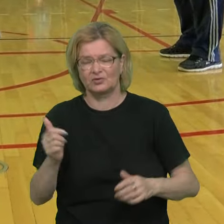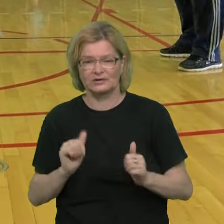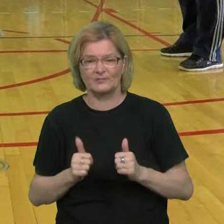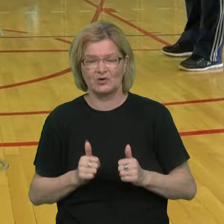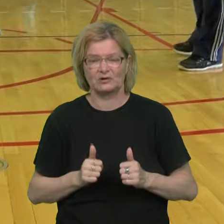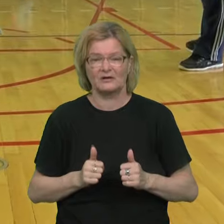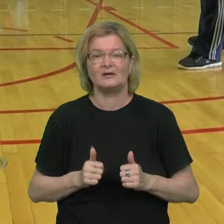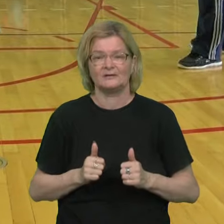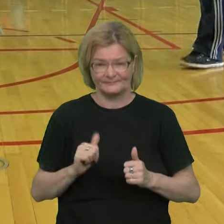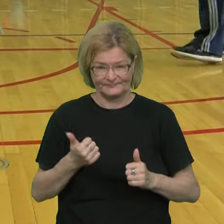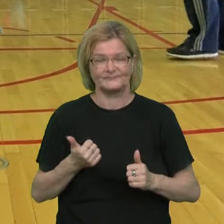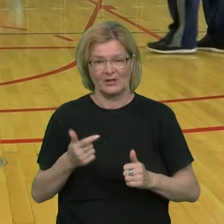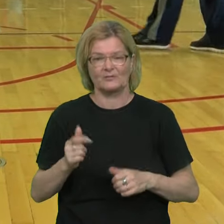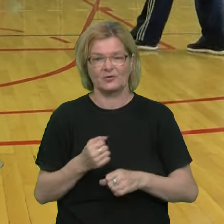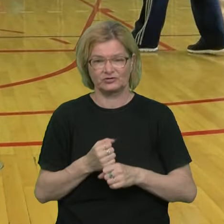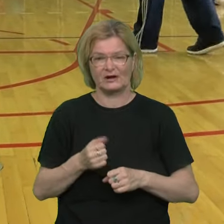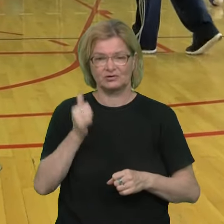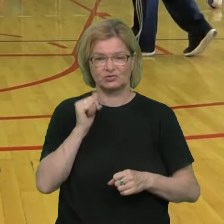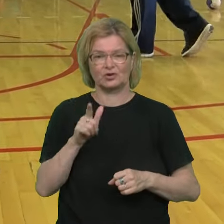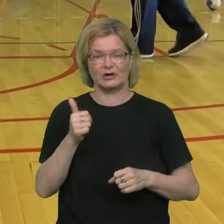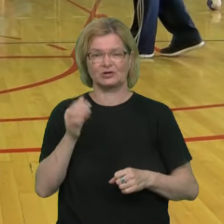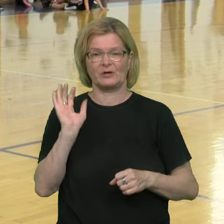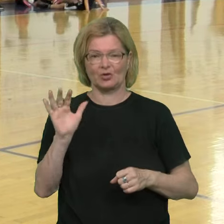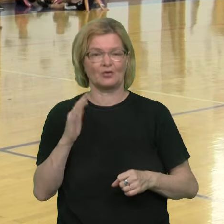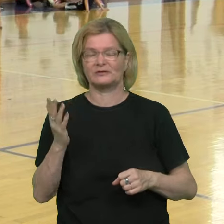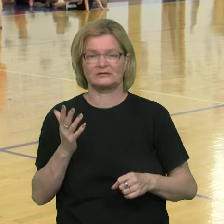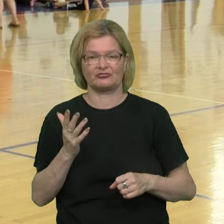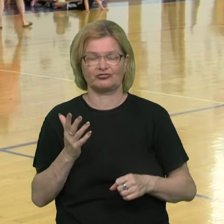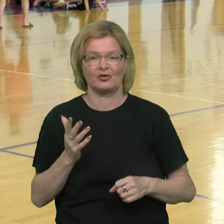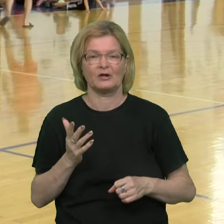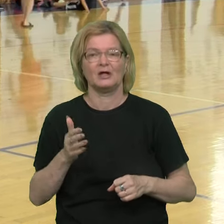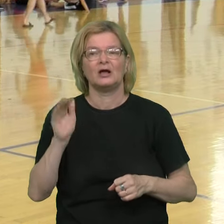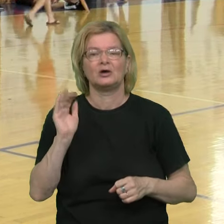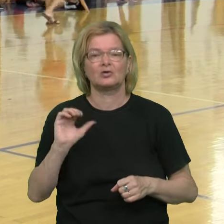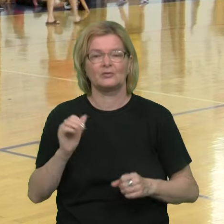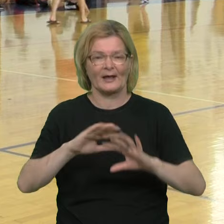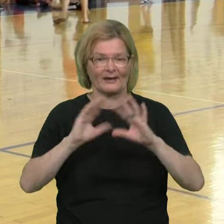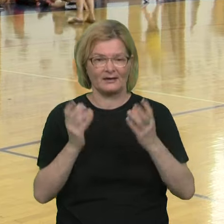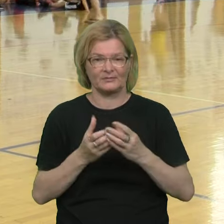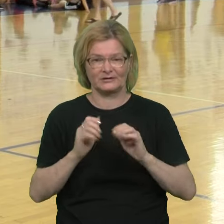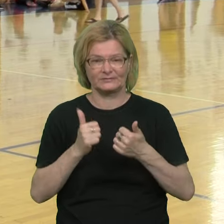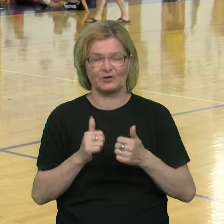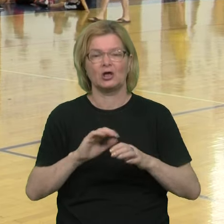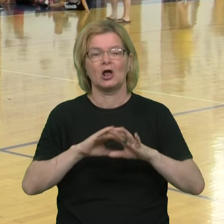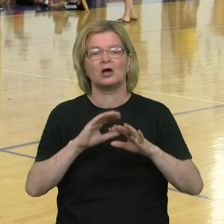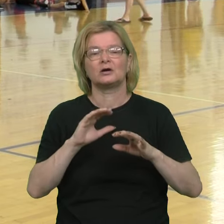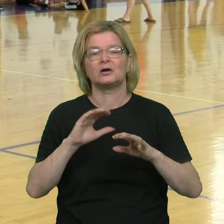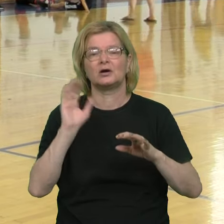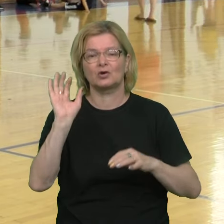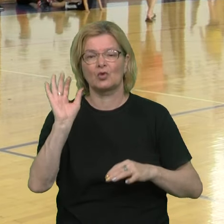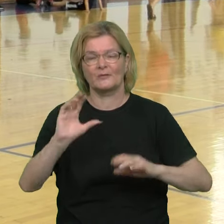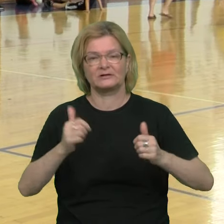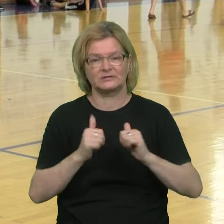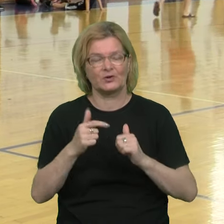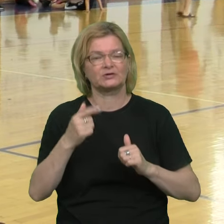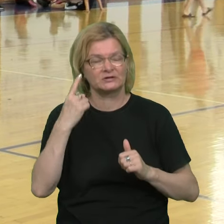li neki drugi sport, pa ja da pače podržavam cure u jednom rukometu, zašto? Rukomet je ekipni sport, rukomet